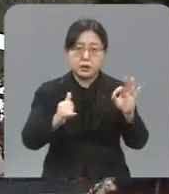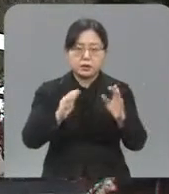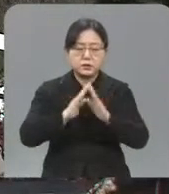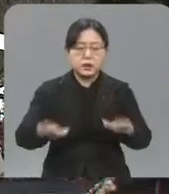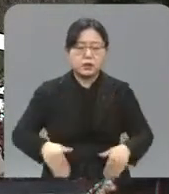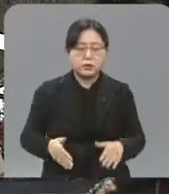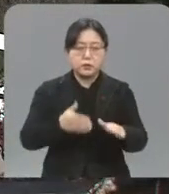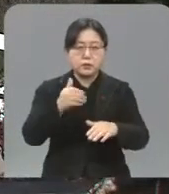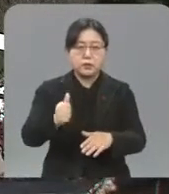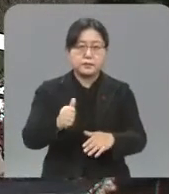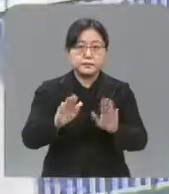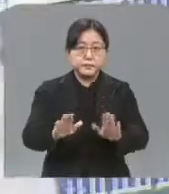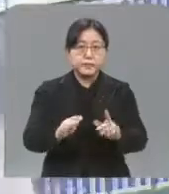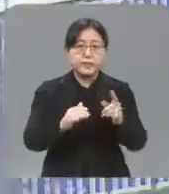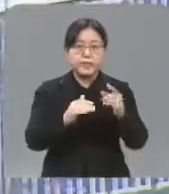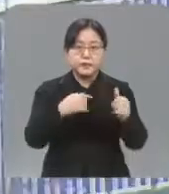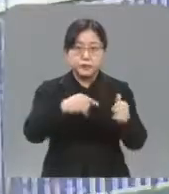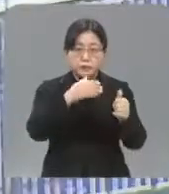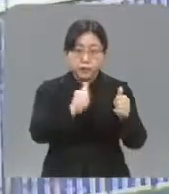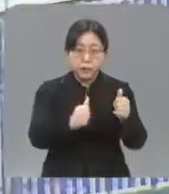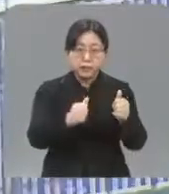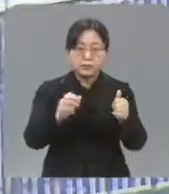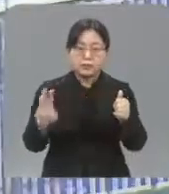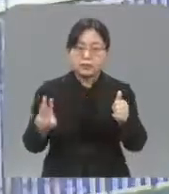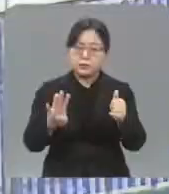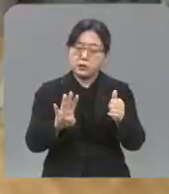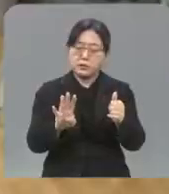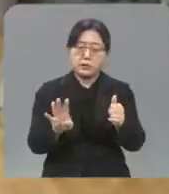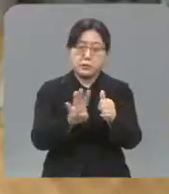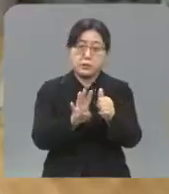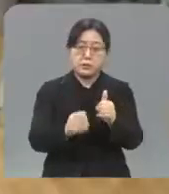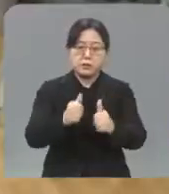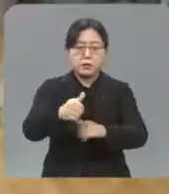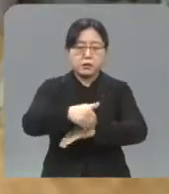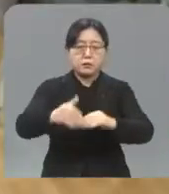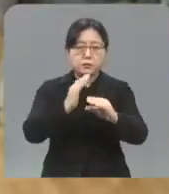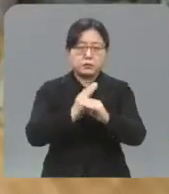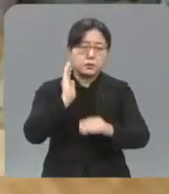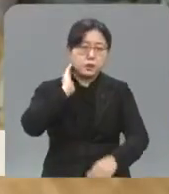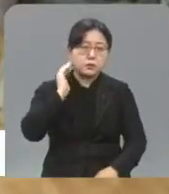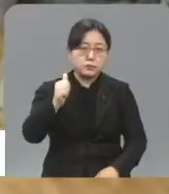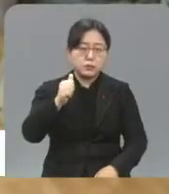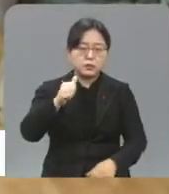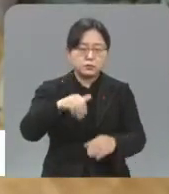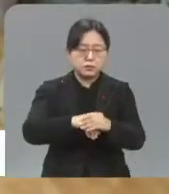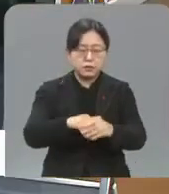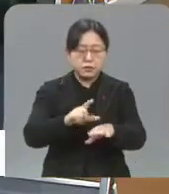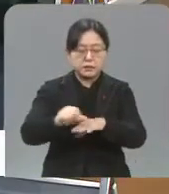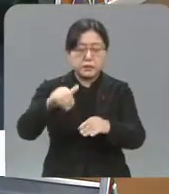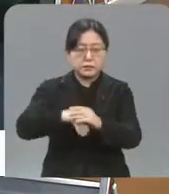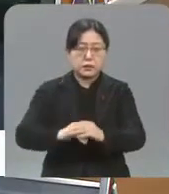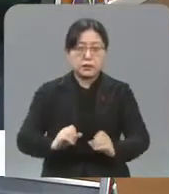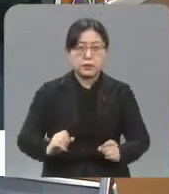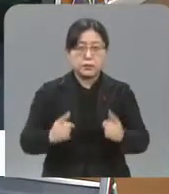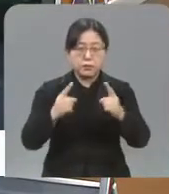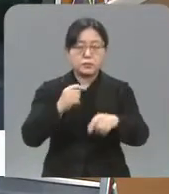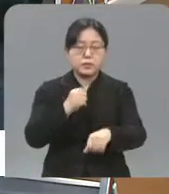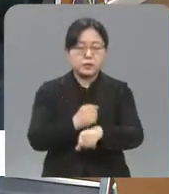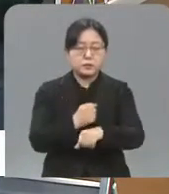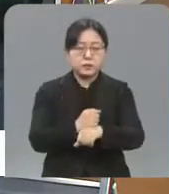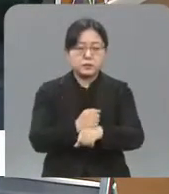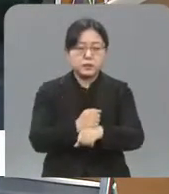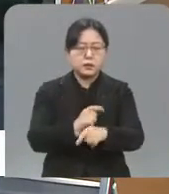현 교육감에 맞서 서너 명의 후보군이 뛰고 있습니다. 대통령 선거와 지방선거가 처음으로 같은 해에